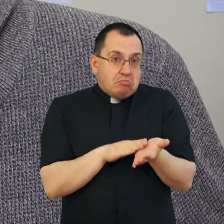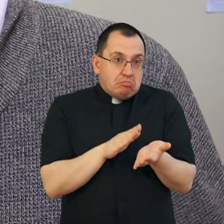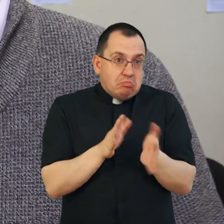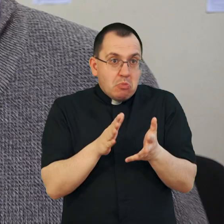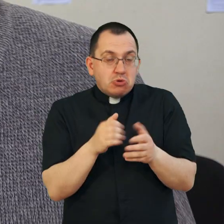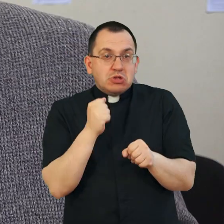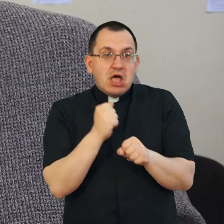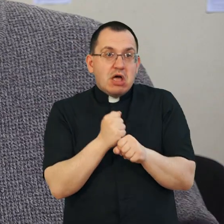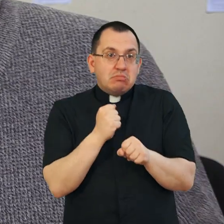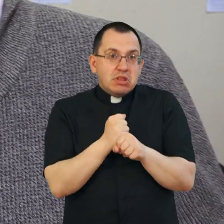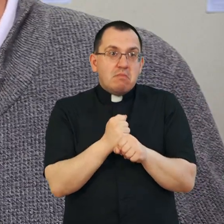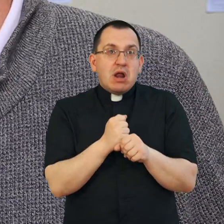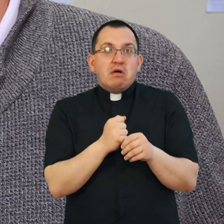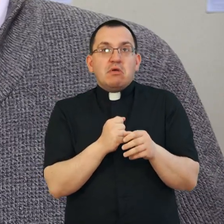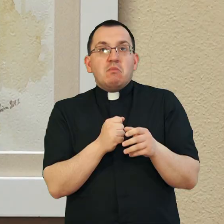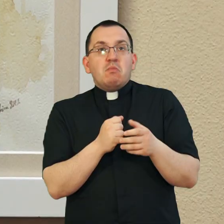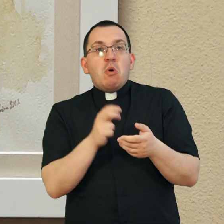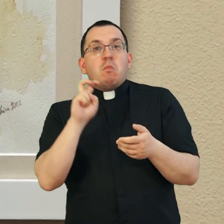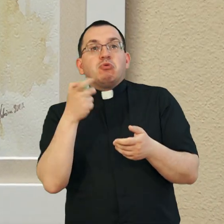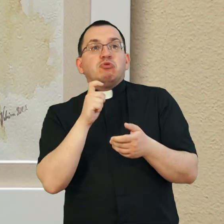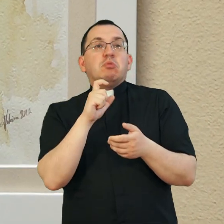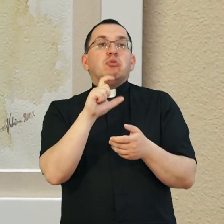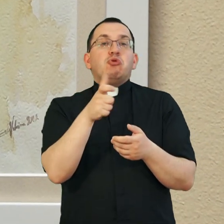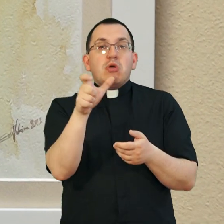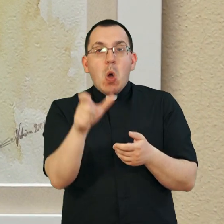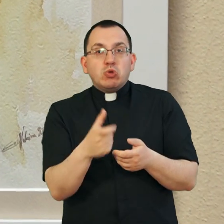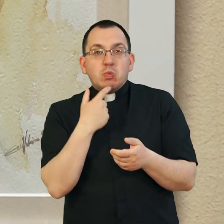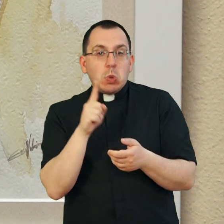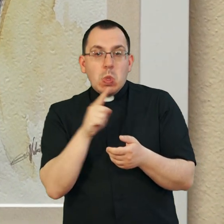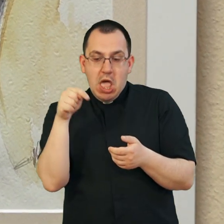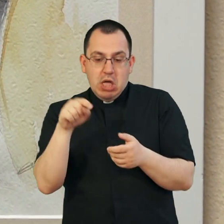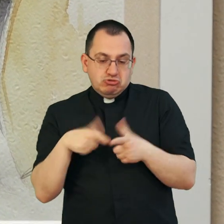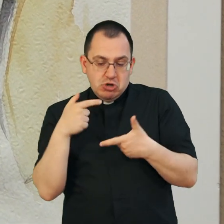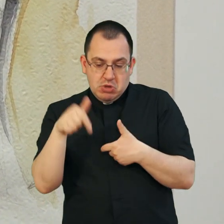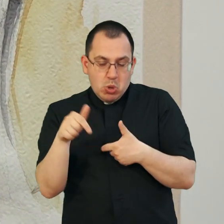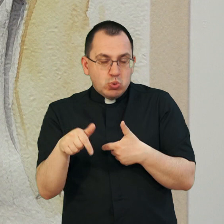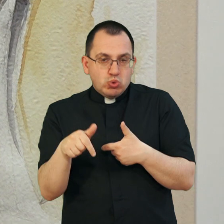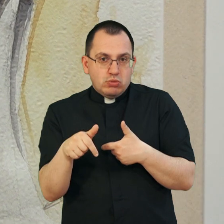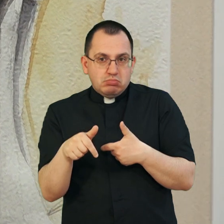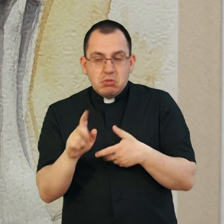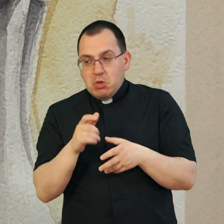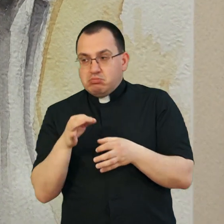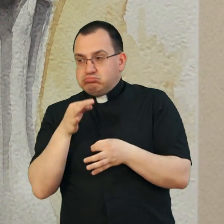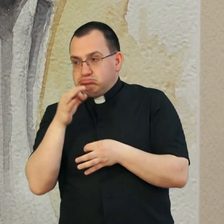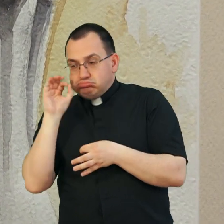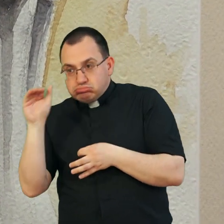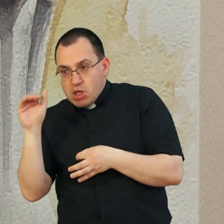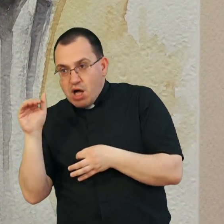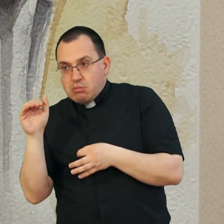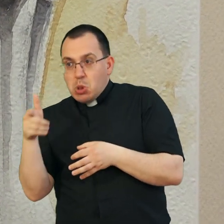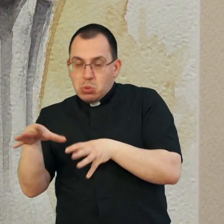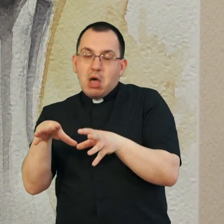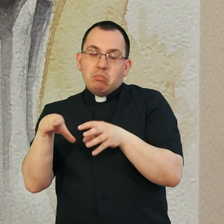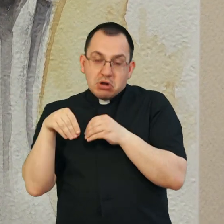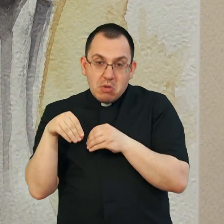i van naše županije i on se oduševio i time, evo ga, stupili smo u kontakt, ona je to vrlo